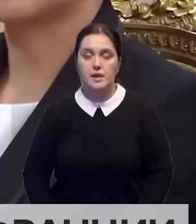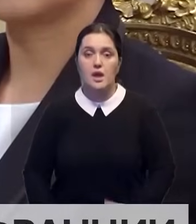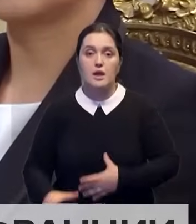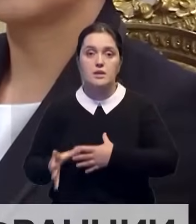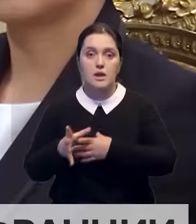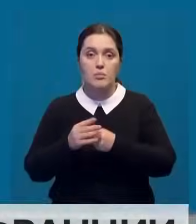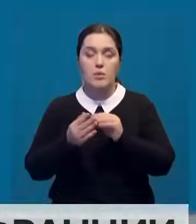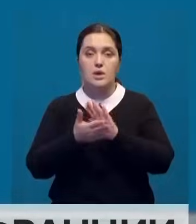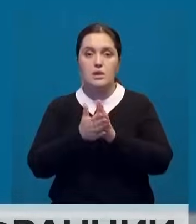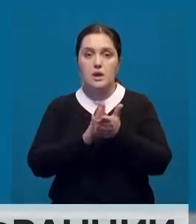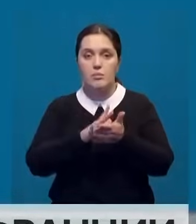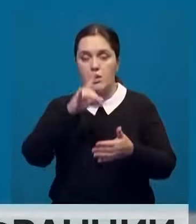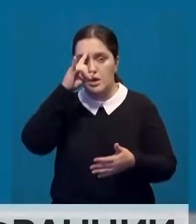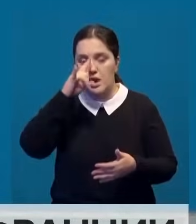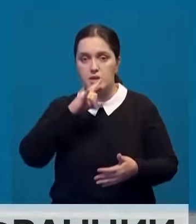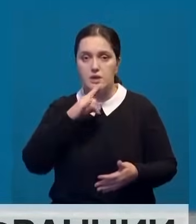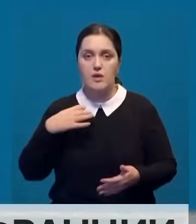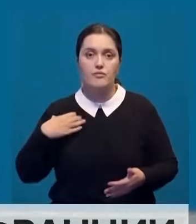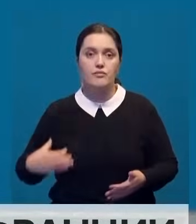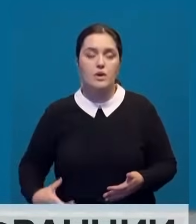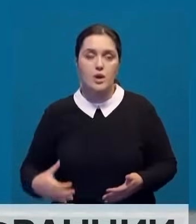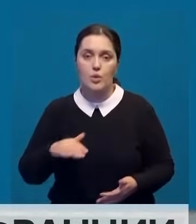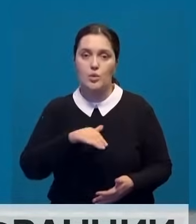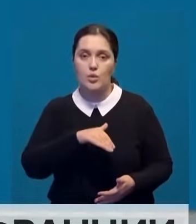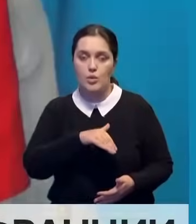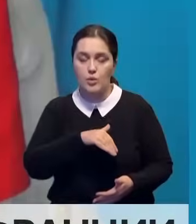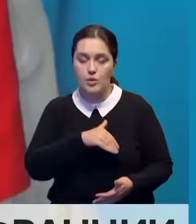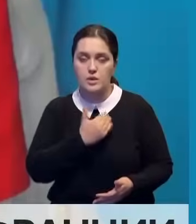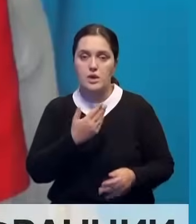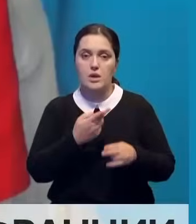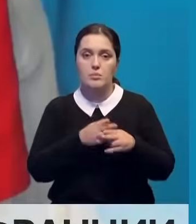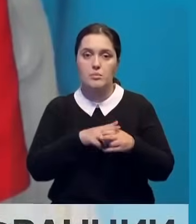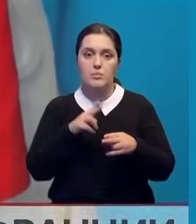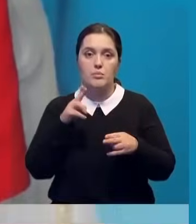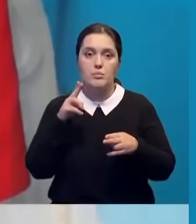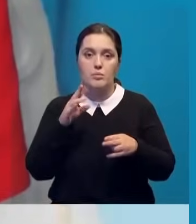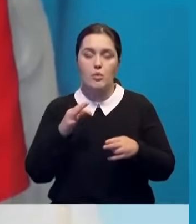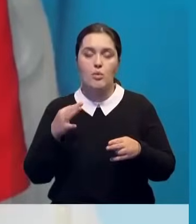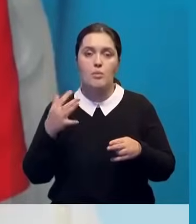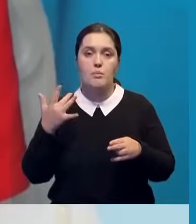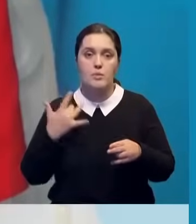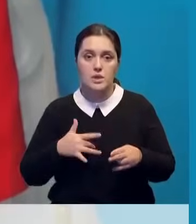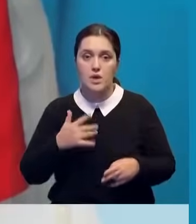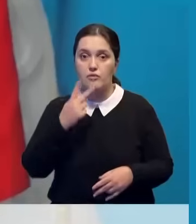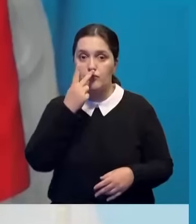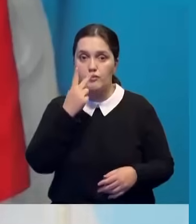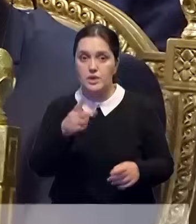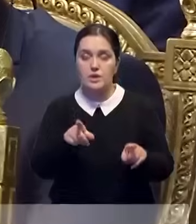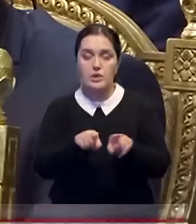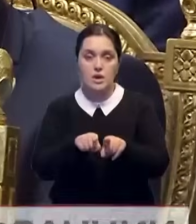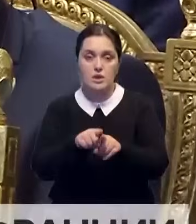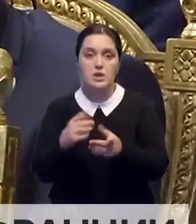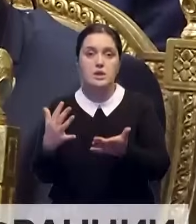Совместная декларация между Казахстаном и Францией о намерениях по сотрудничеству по стратегическим минералам. Как вы видели, мы также